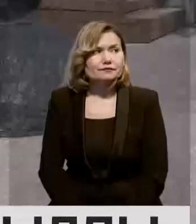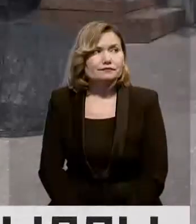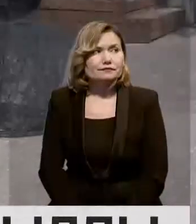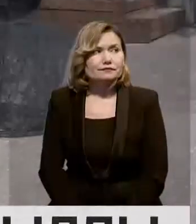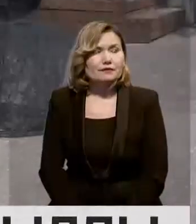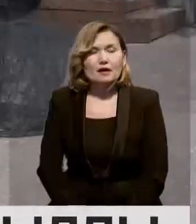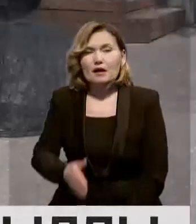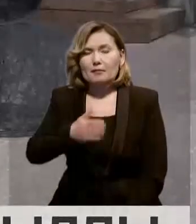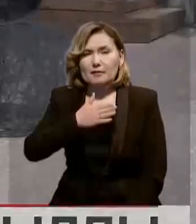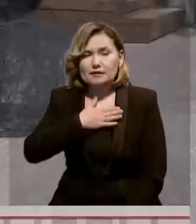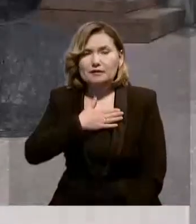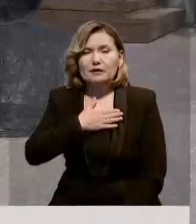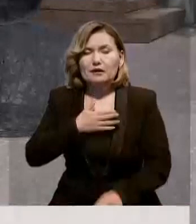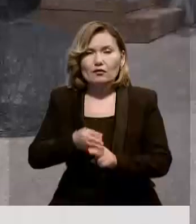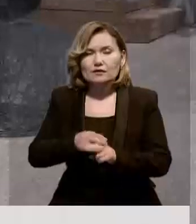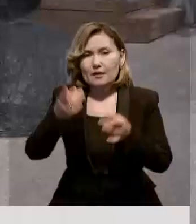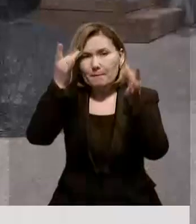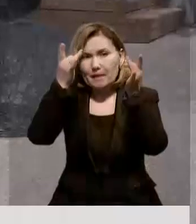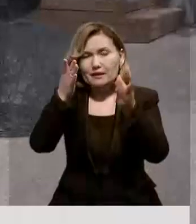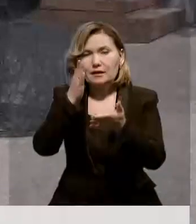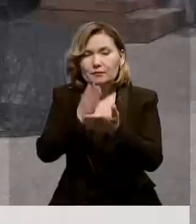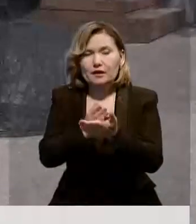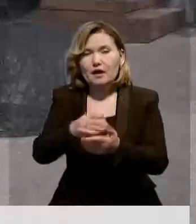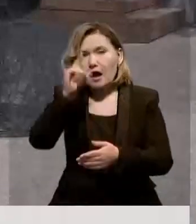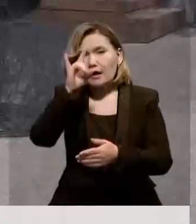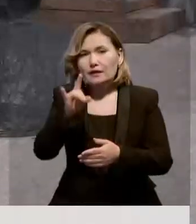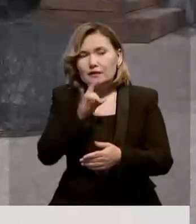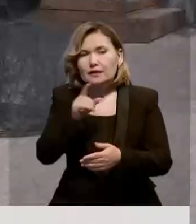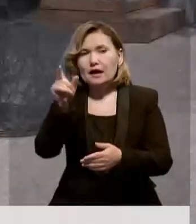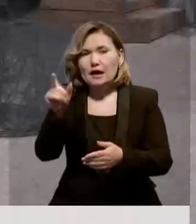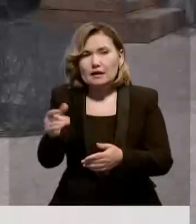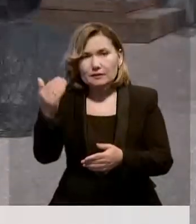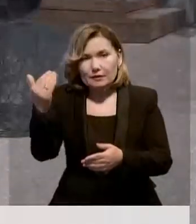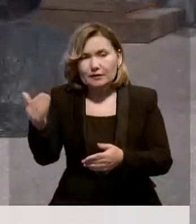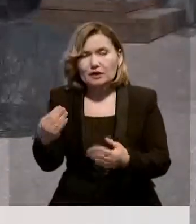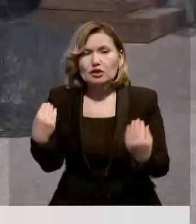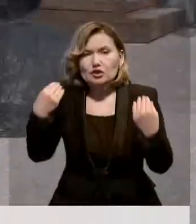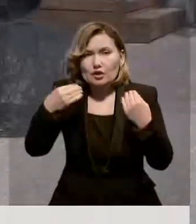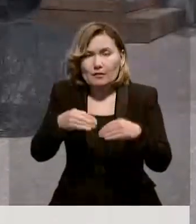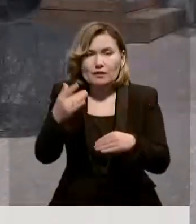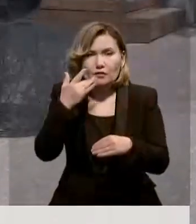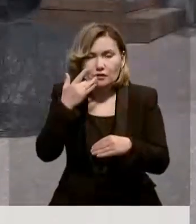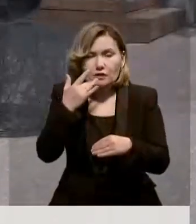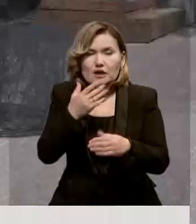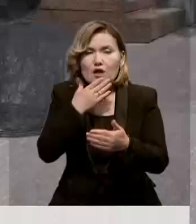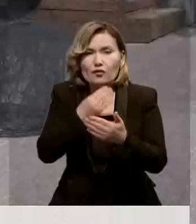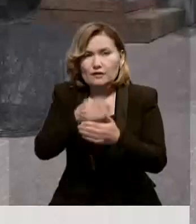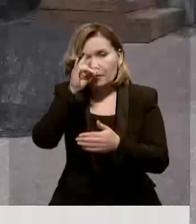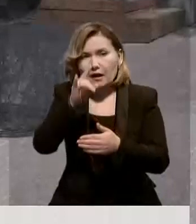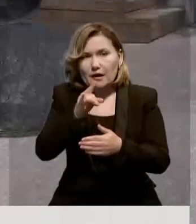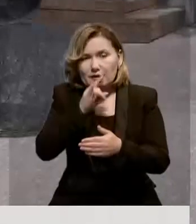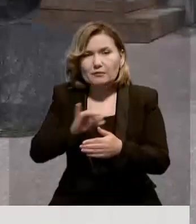Біздің қоғамға қарасаңыз, көп Қазақстанның азаматтары шапан киіп, өзіміздің